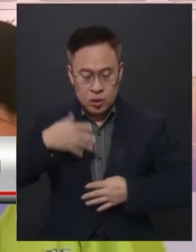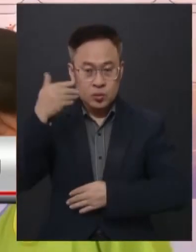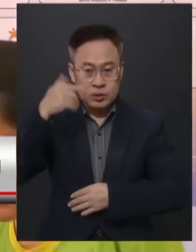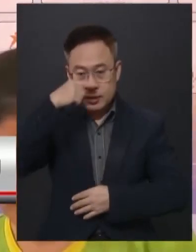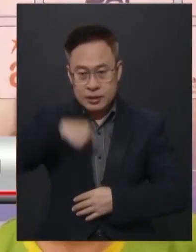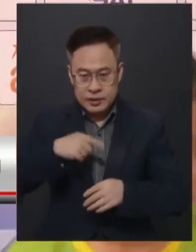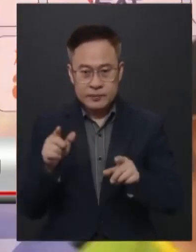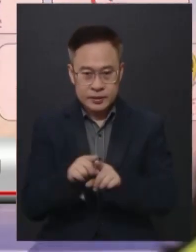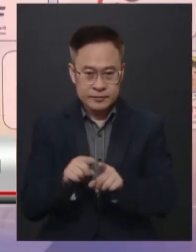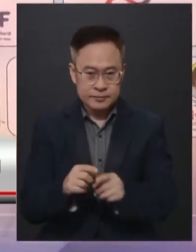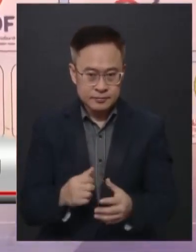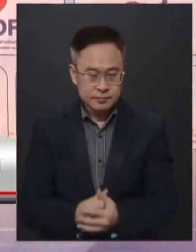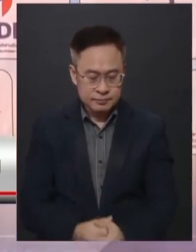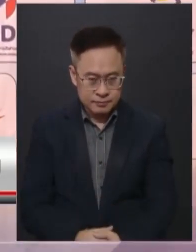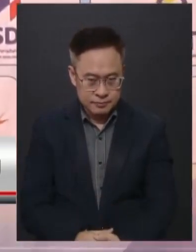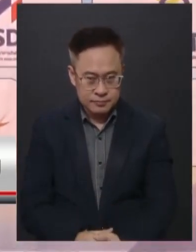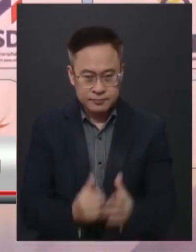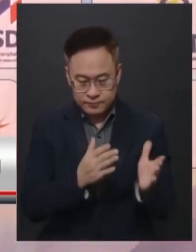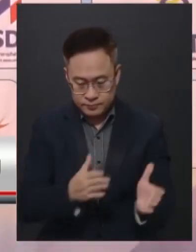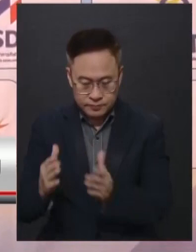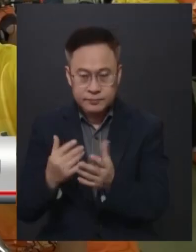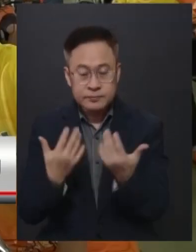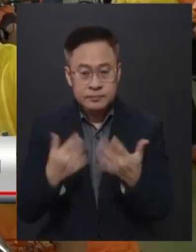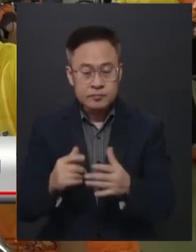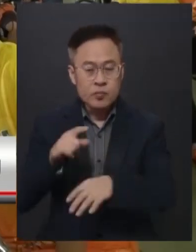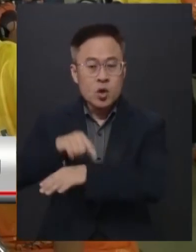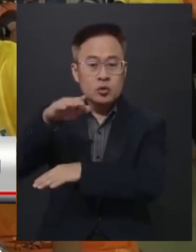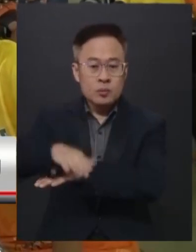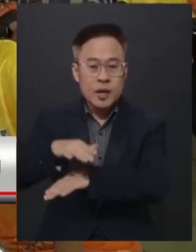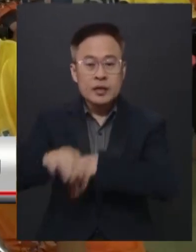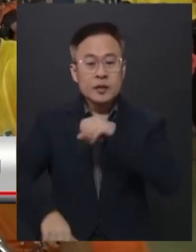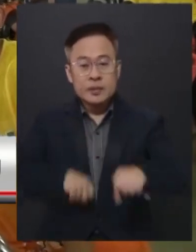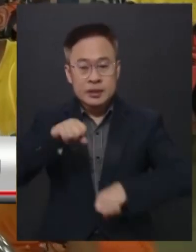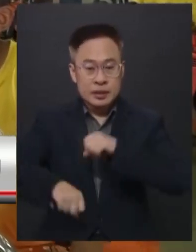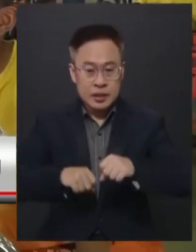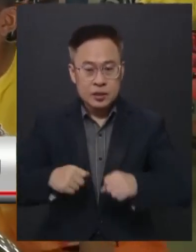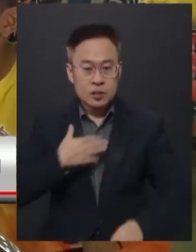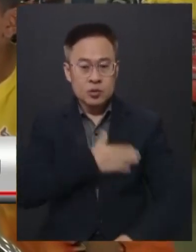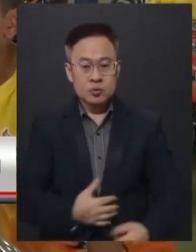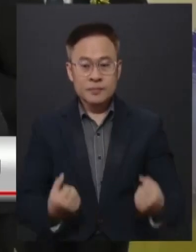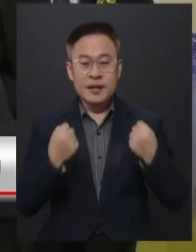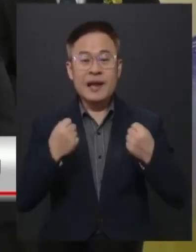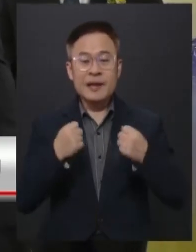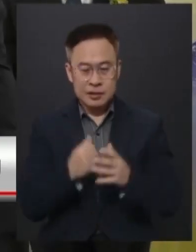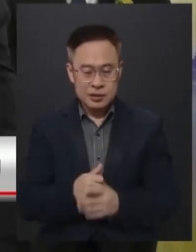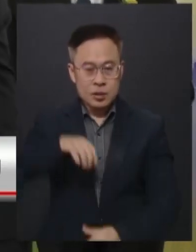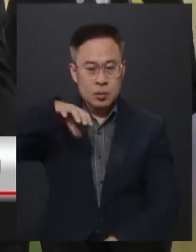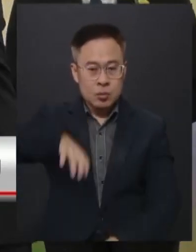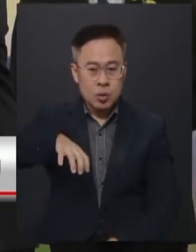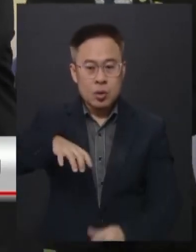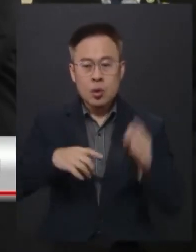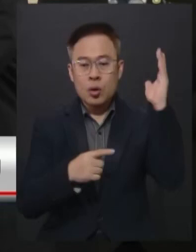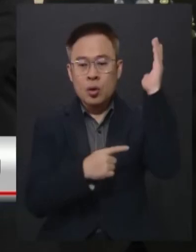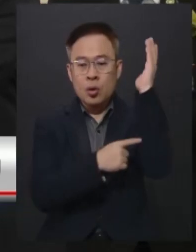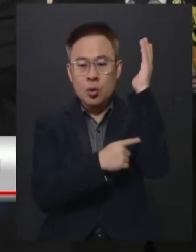ส่วนในช่วงบ่ายของวันเดียวกันค่ะก็มีกิจกรรมขี่จักรยานปั่นเพื่อสุขภาพ Bike for Life ค่ะที่สนามกีฬาองค์การบริหารส่วนจัง